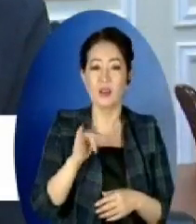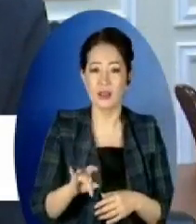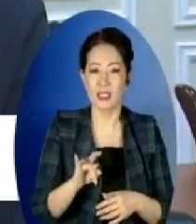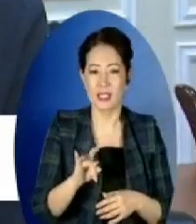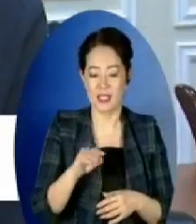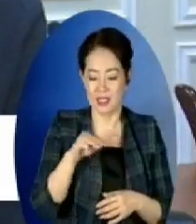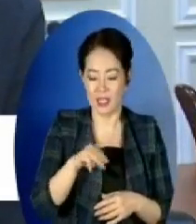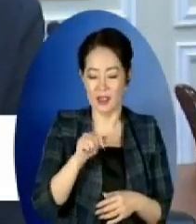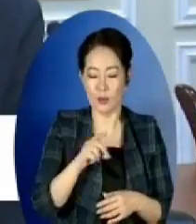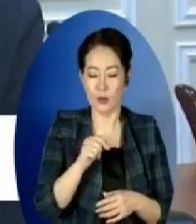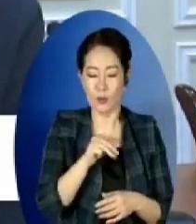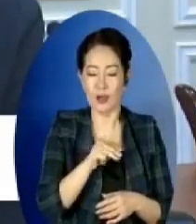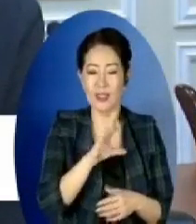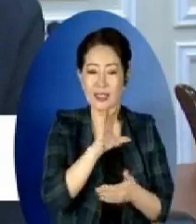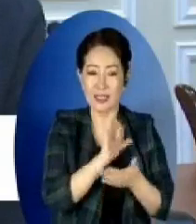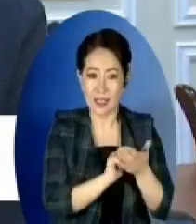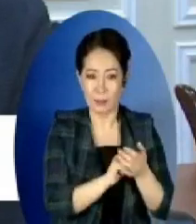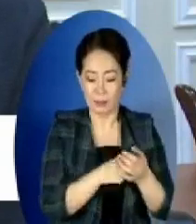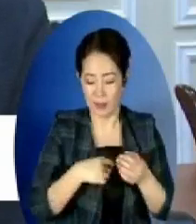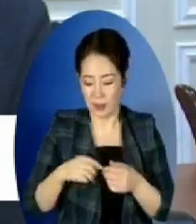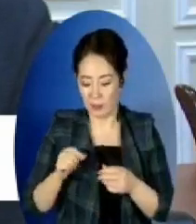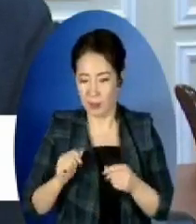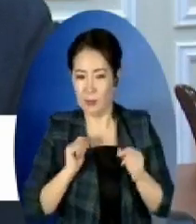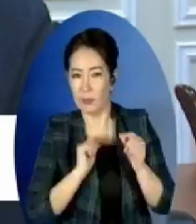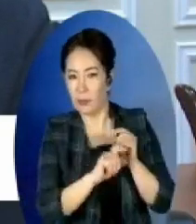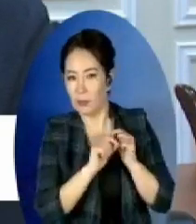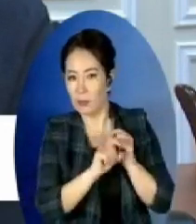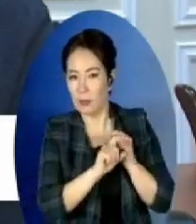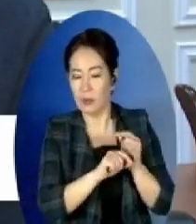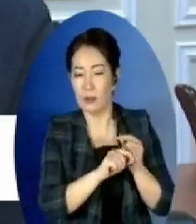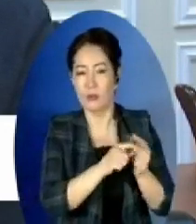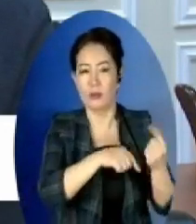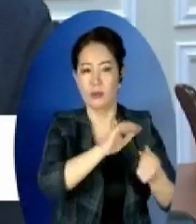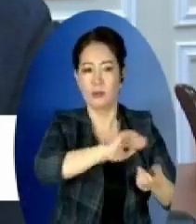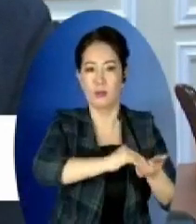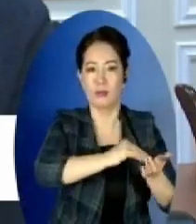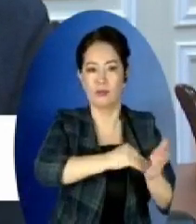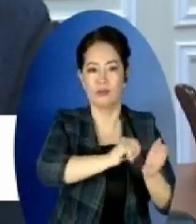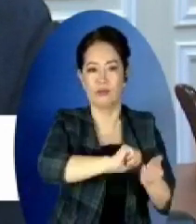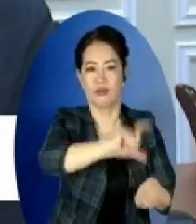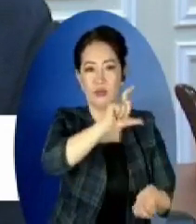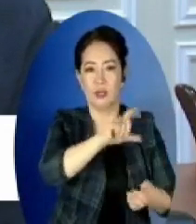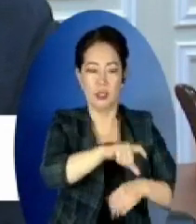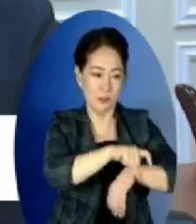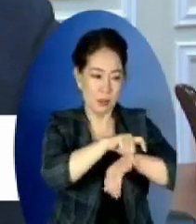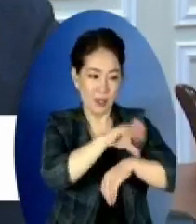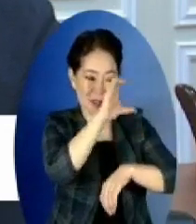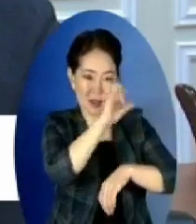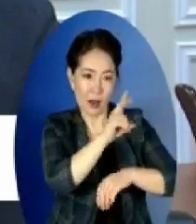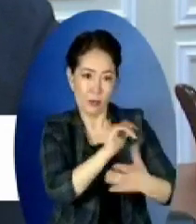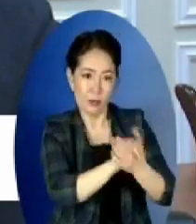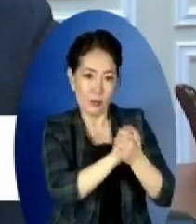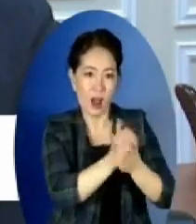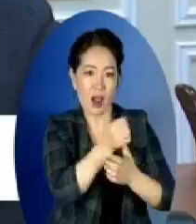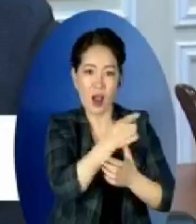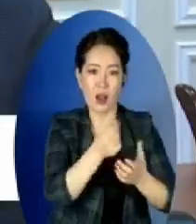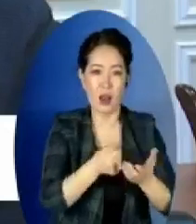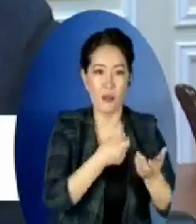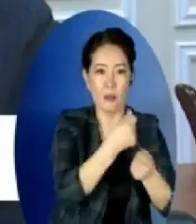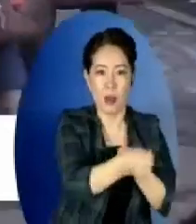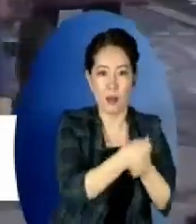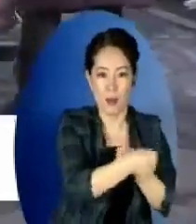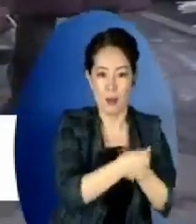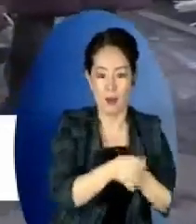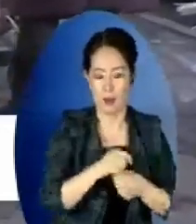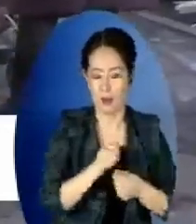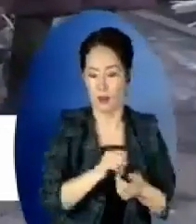би тэтгэвртэй гарахад миний олсон мөнгийг тэтгэв хувь болгож өснө гэсэн одоо мэрэгчлийн хүмүүстэй сангуудтай гэрээ хийгээд хүмүүс маань одоо мөнгө өсгөө авчдаг гэсэн үг